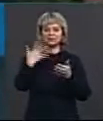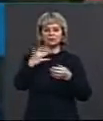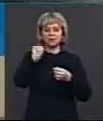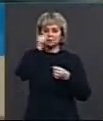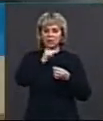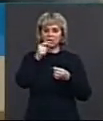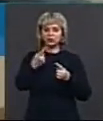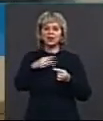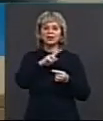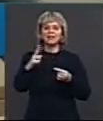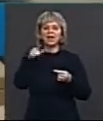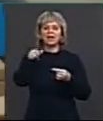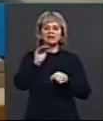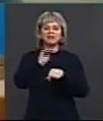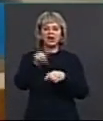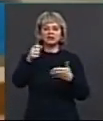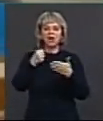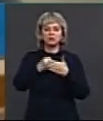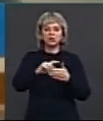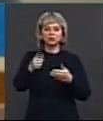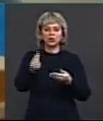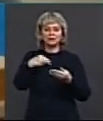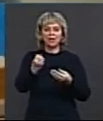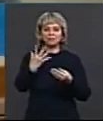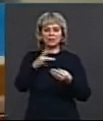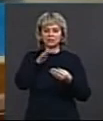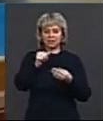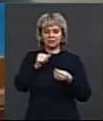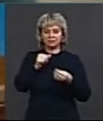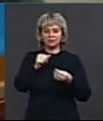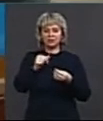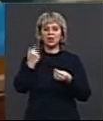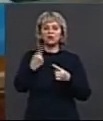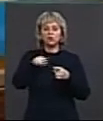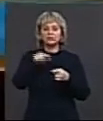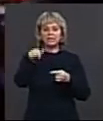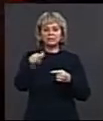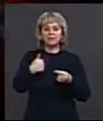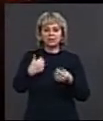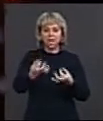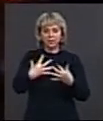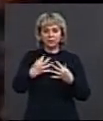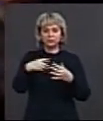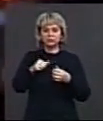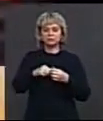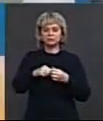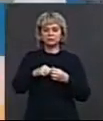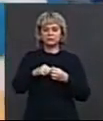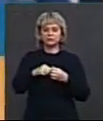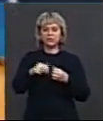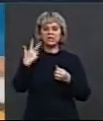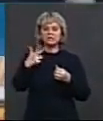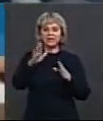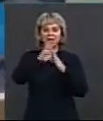году. На какие факты опираясь, вы мне дали 15 лет? Вот этот вы обоснуете?